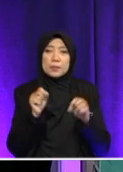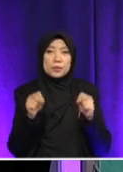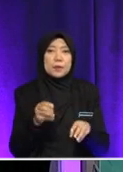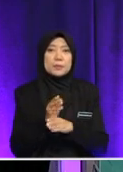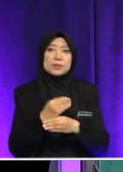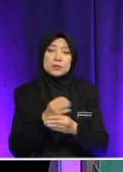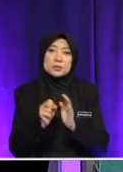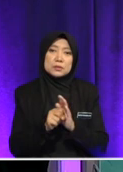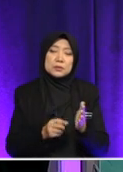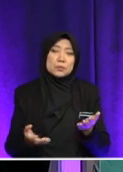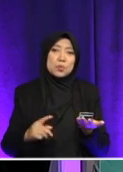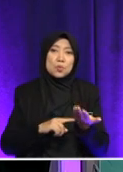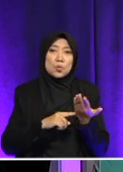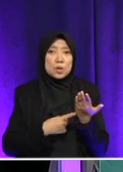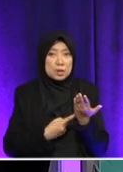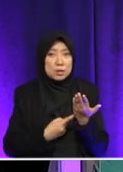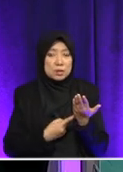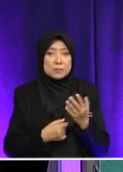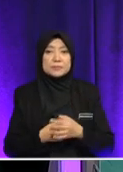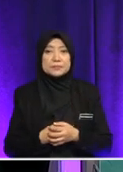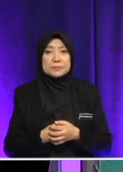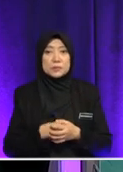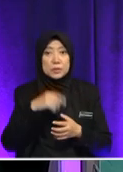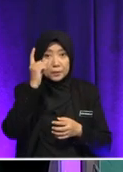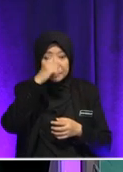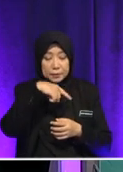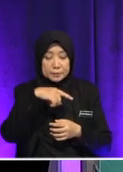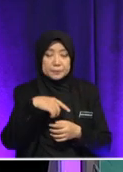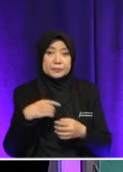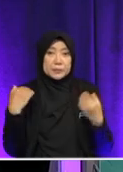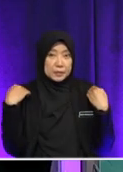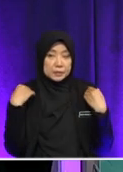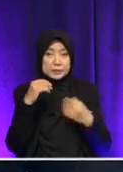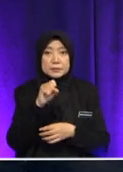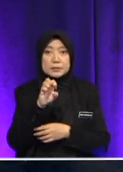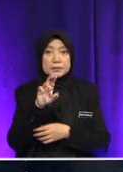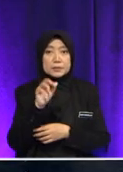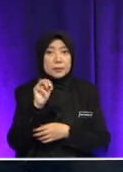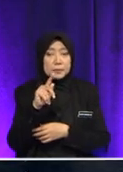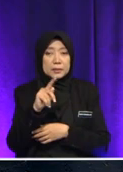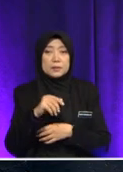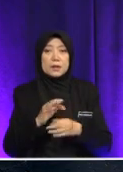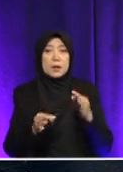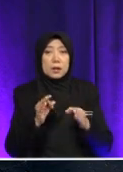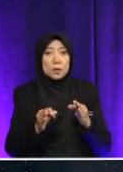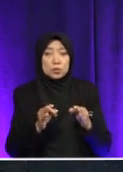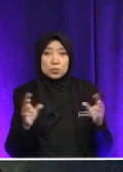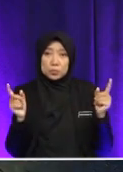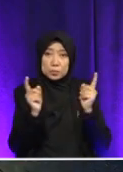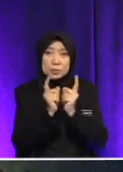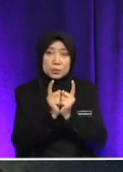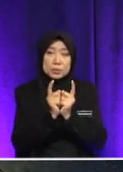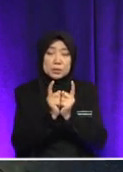semula sedekat depan Mira tuh oke Ada beberapa serabi lah yang ke depan tuh Oke kalau kita jumpa